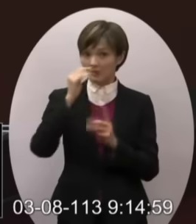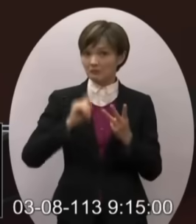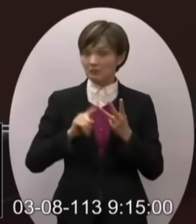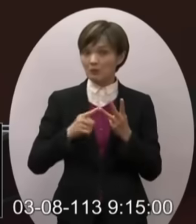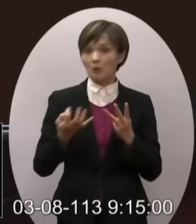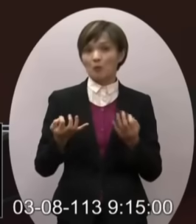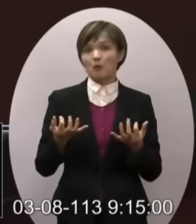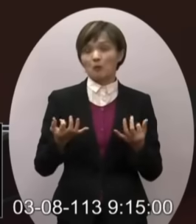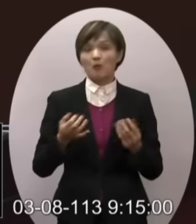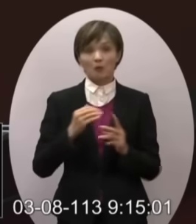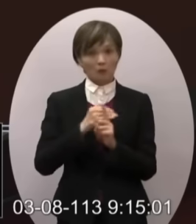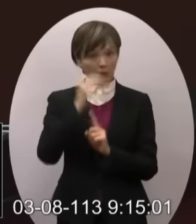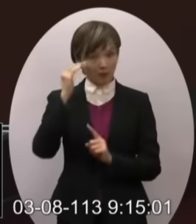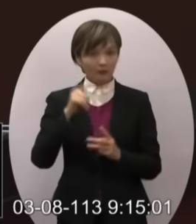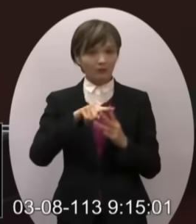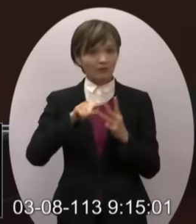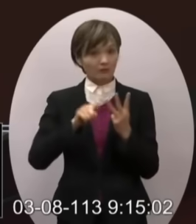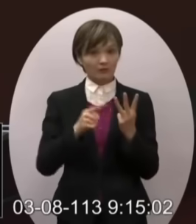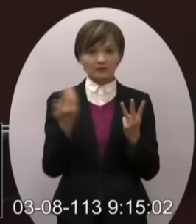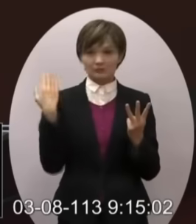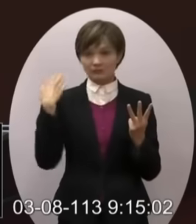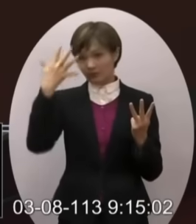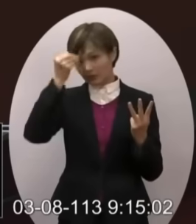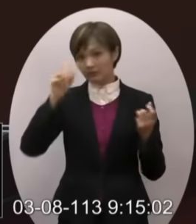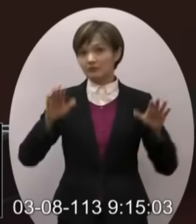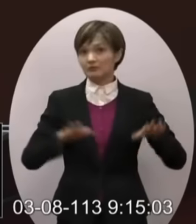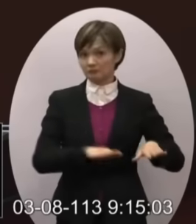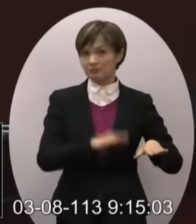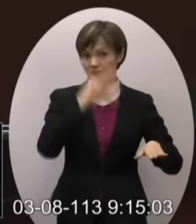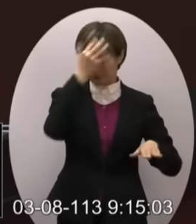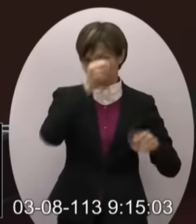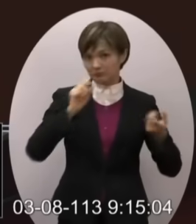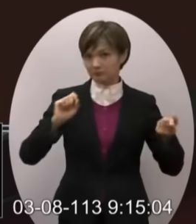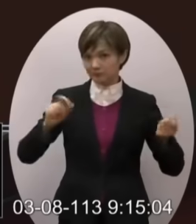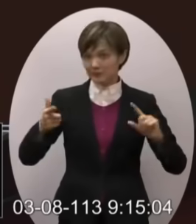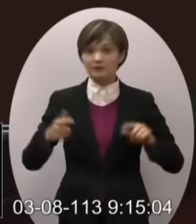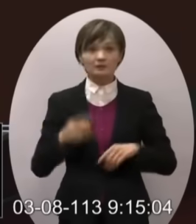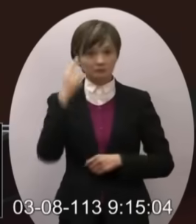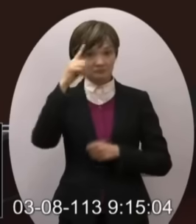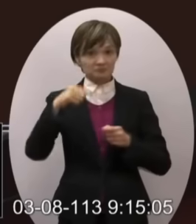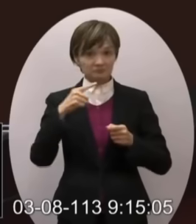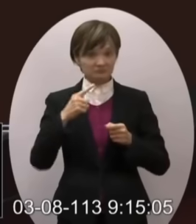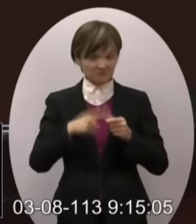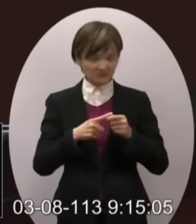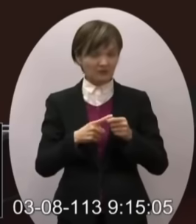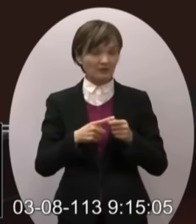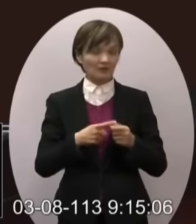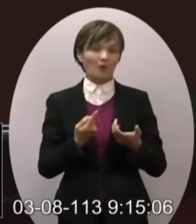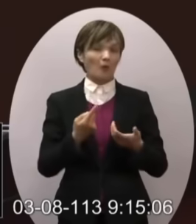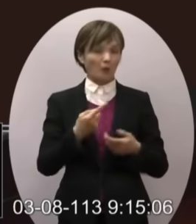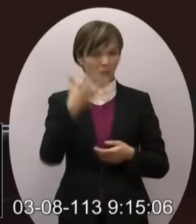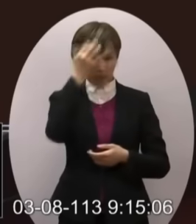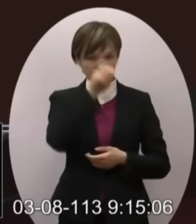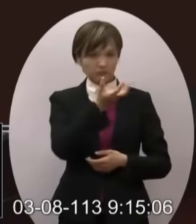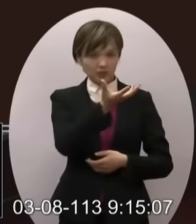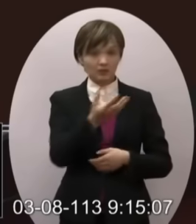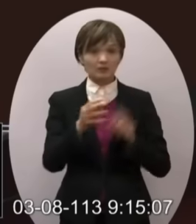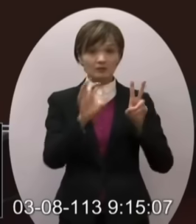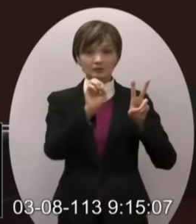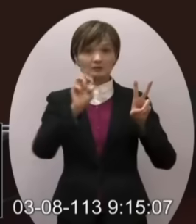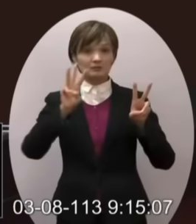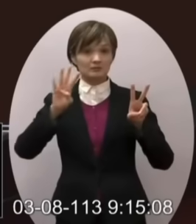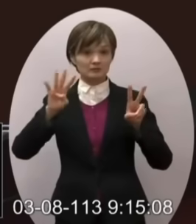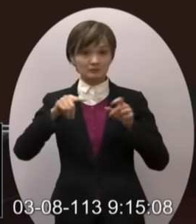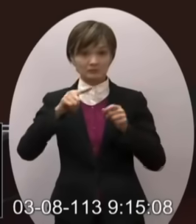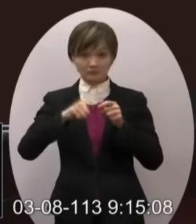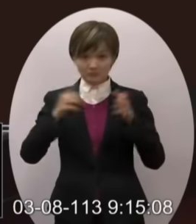的老人完全不同。明年台湾正式进入了超高龄社会，2030年台湾一半的人